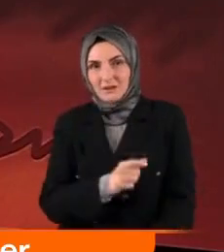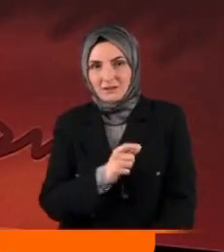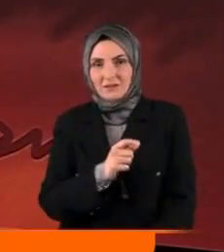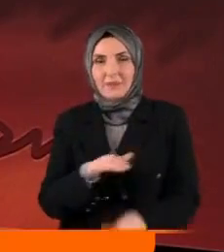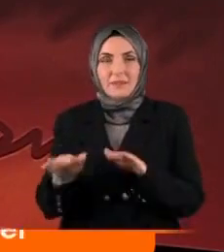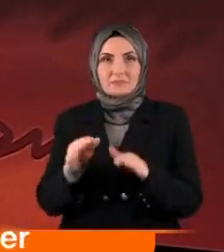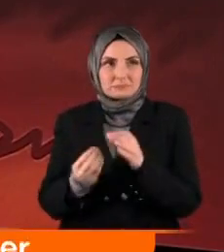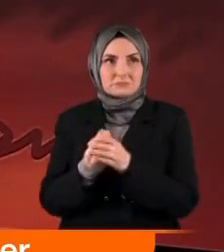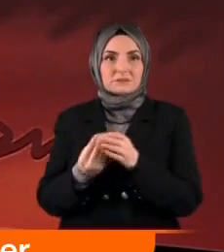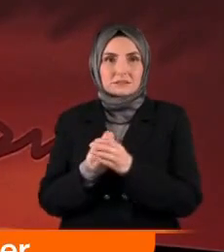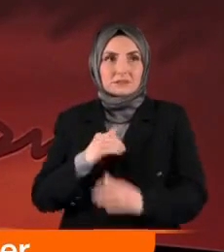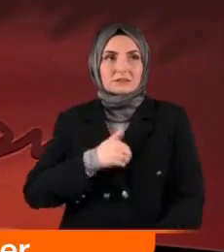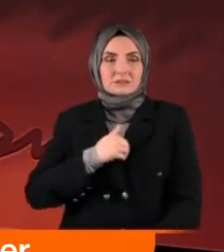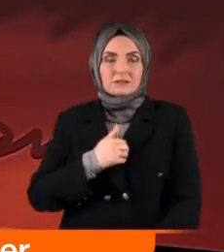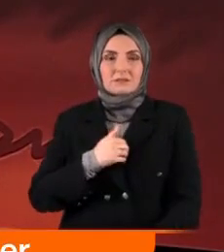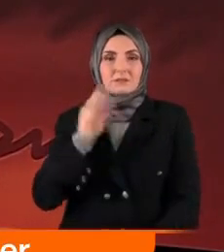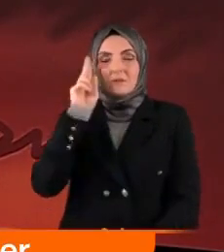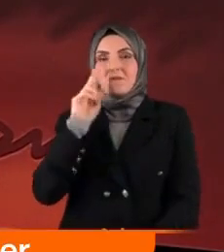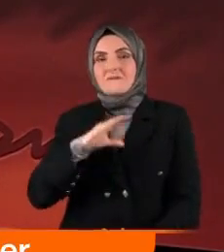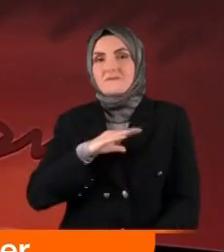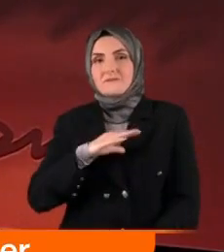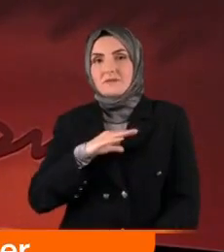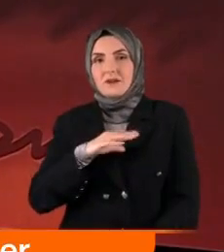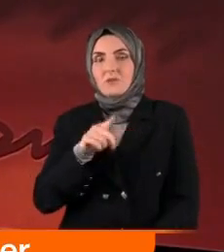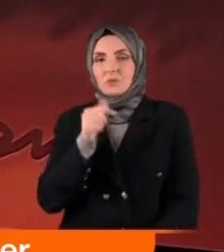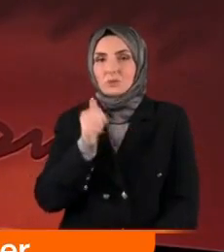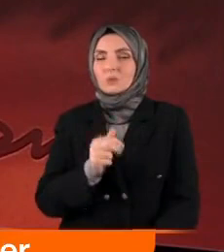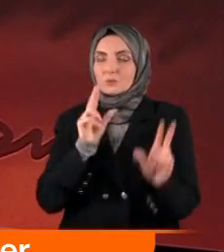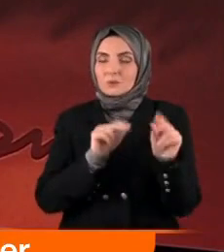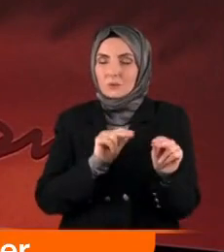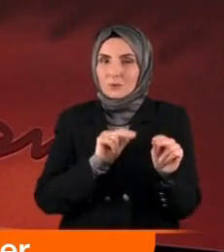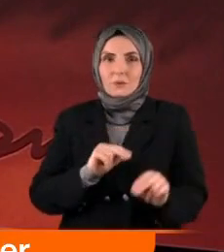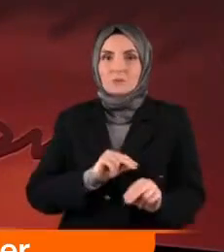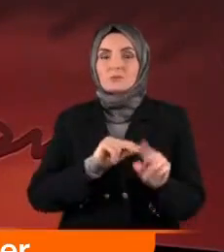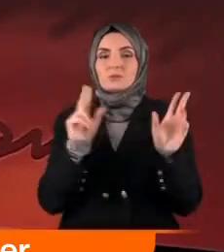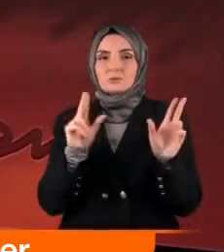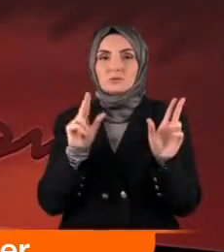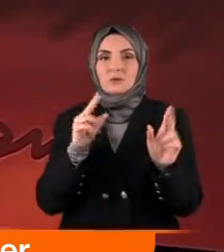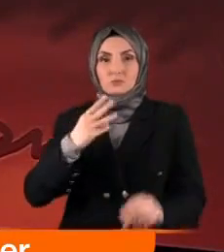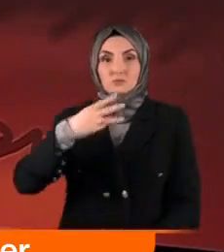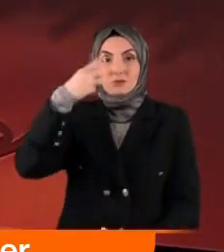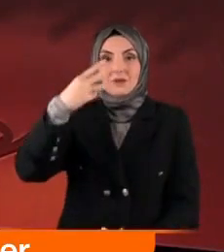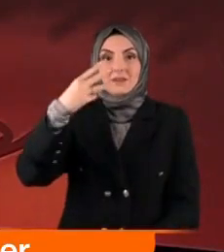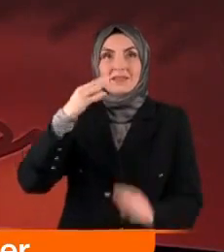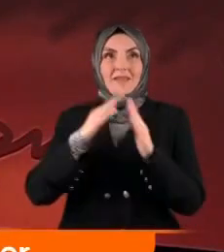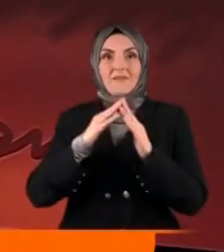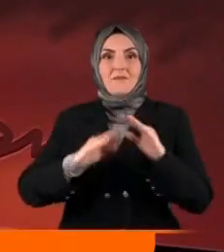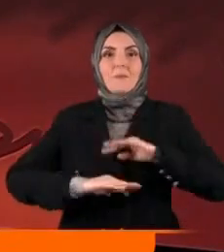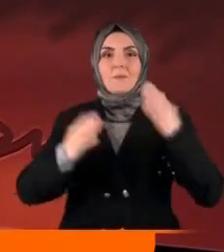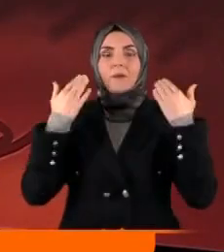de uykusundan yine öyle fırladı. Talihsiz kadın 3. kattaki evlerinin balkonundan atlayarak yaşamını yitirdi.